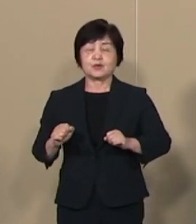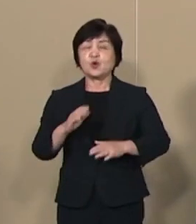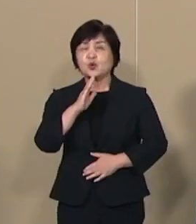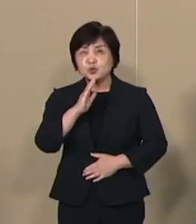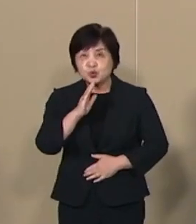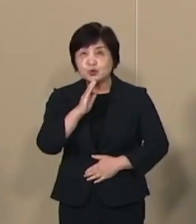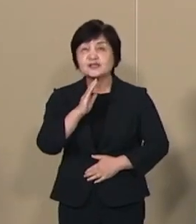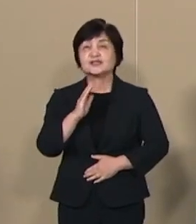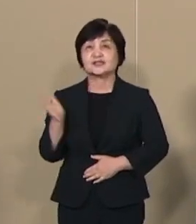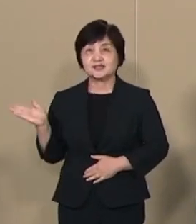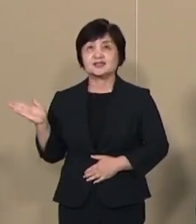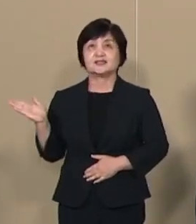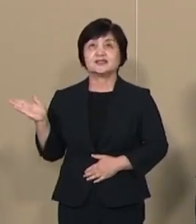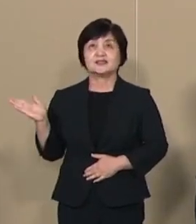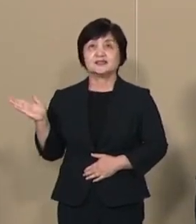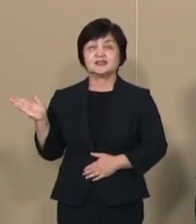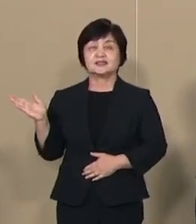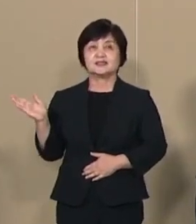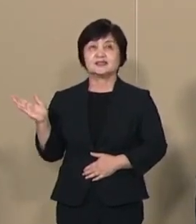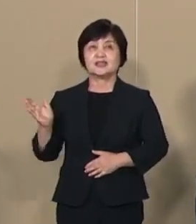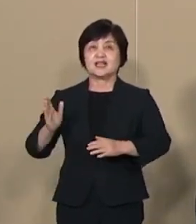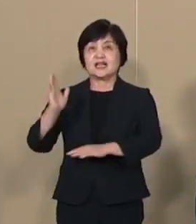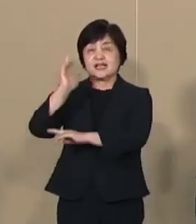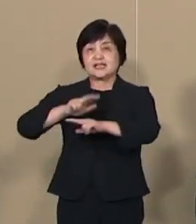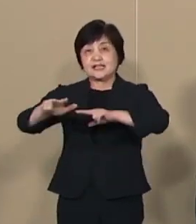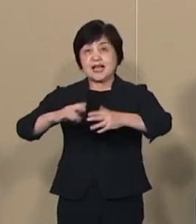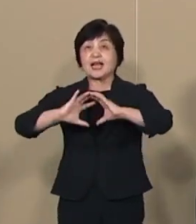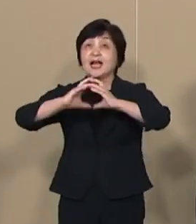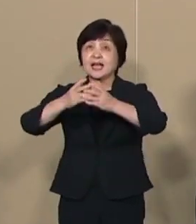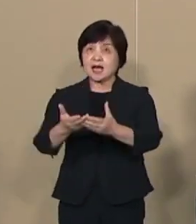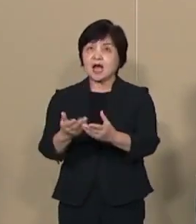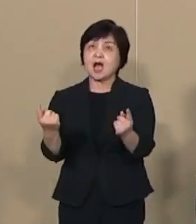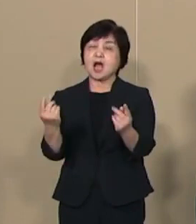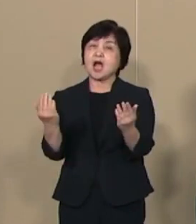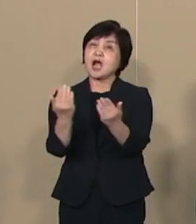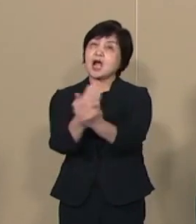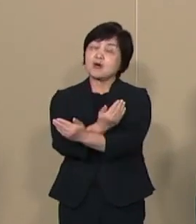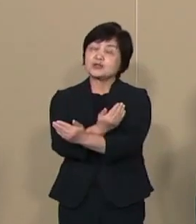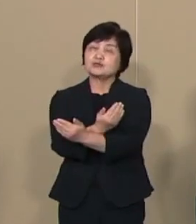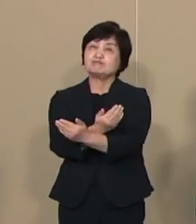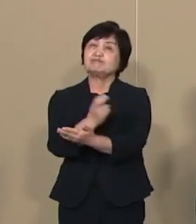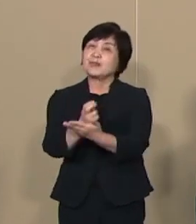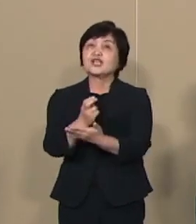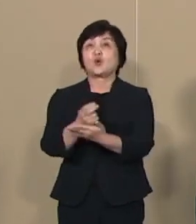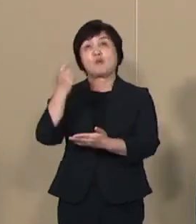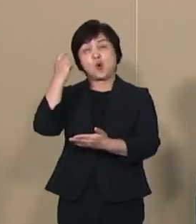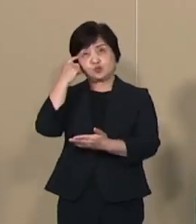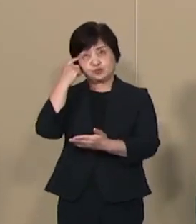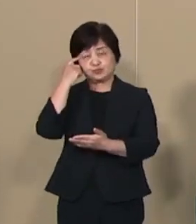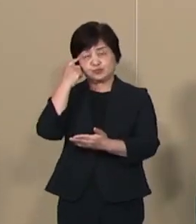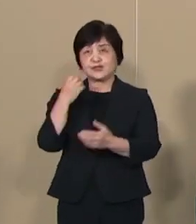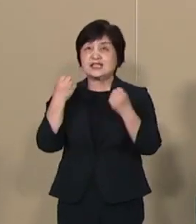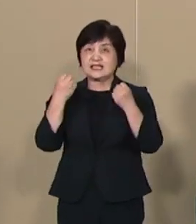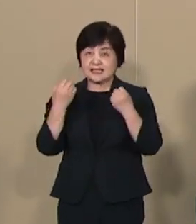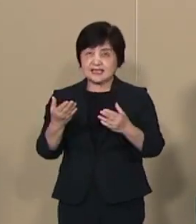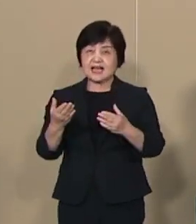ねこれあの正解金再編しないとこのね変則さん特に新型コロナ上